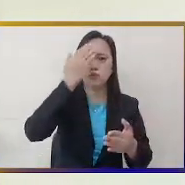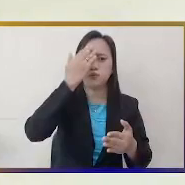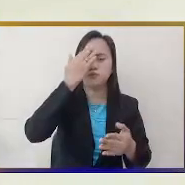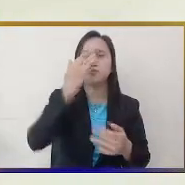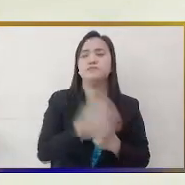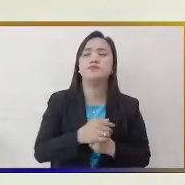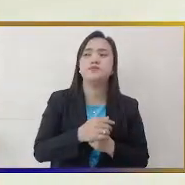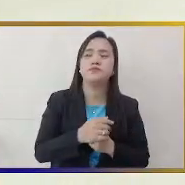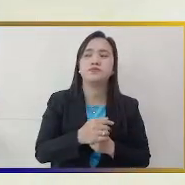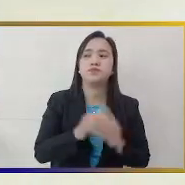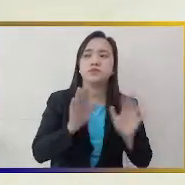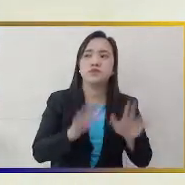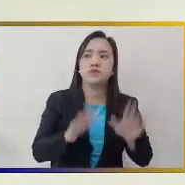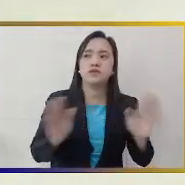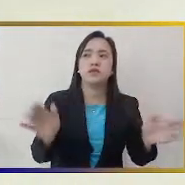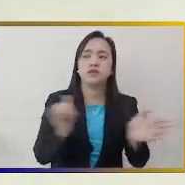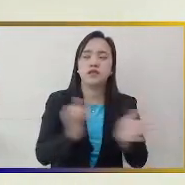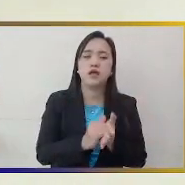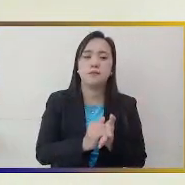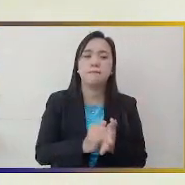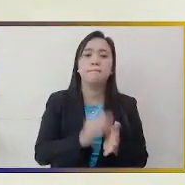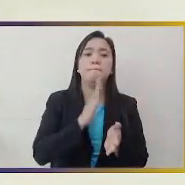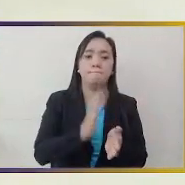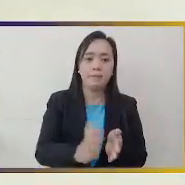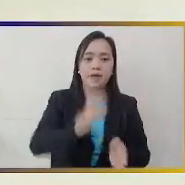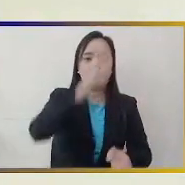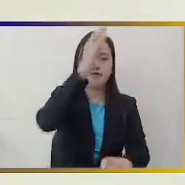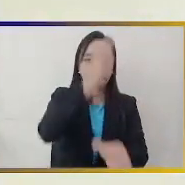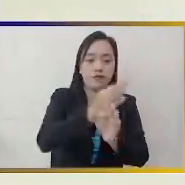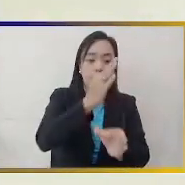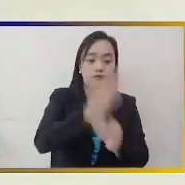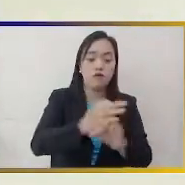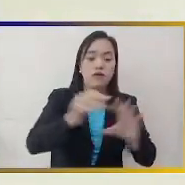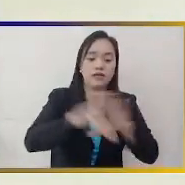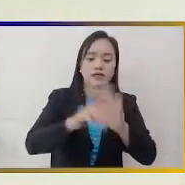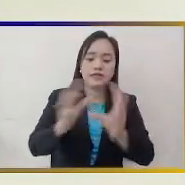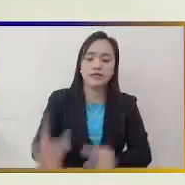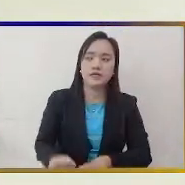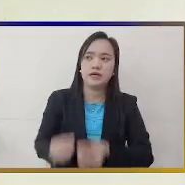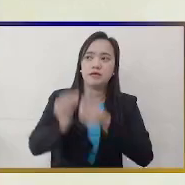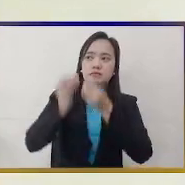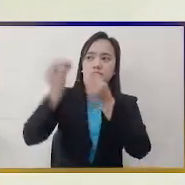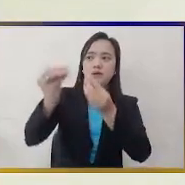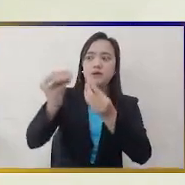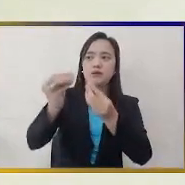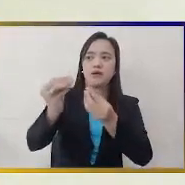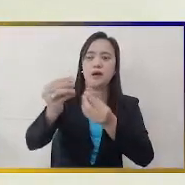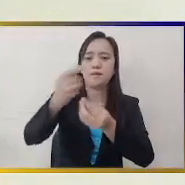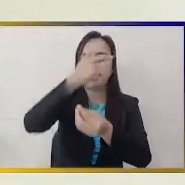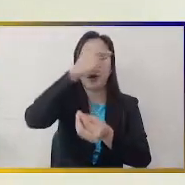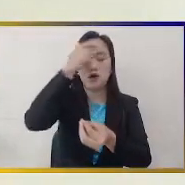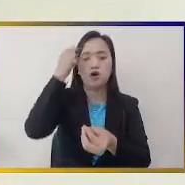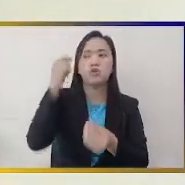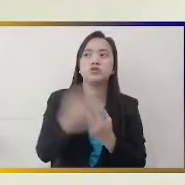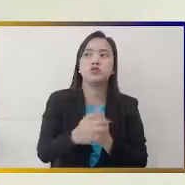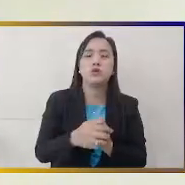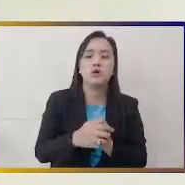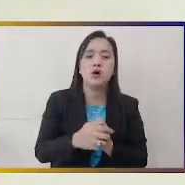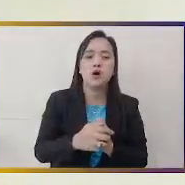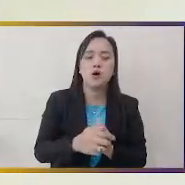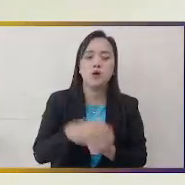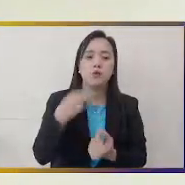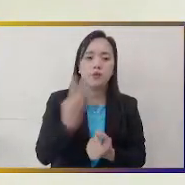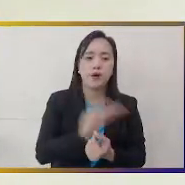anak na dapat maging matapat sila sa pagbibigay dahil wala tayong inaari dito sa ibabaw ng lupang